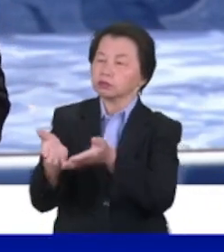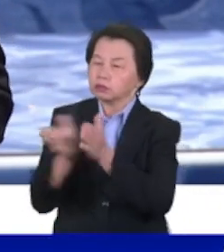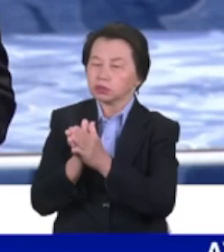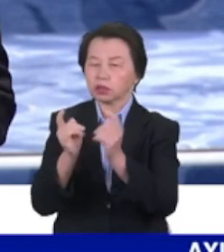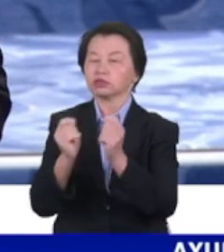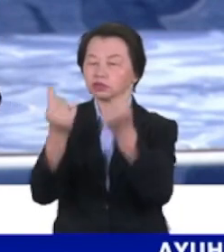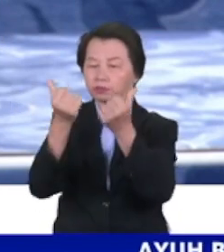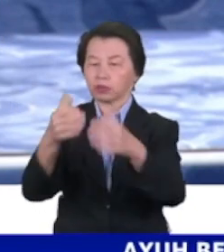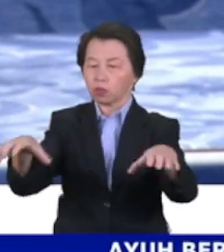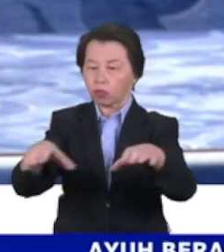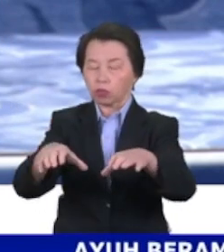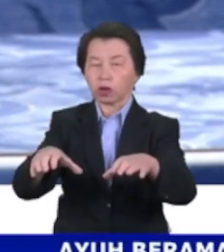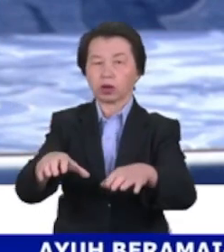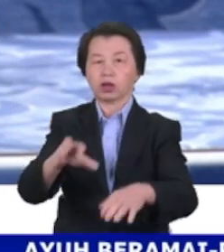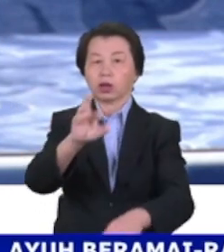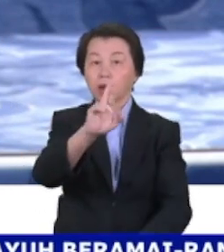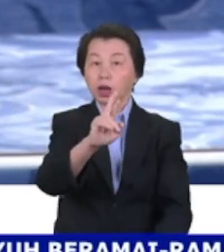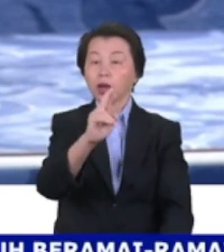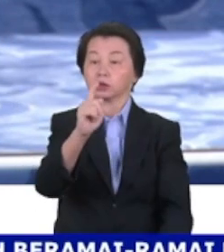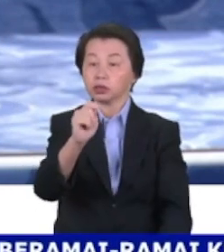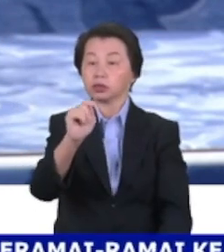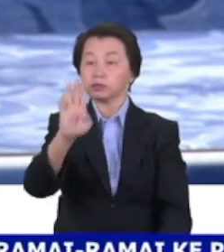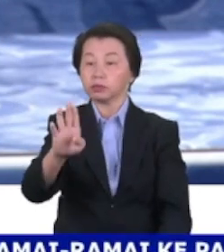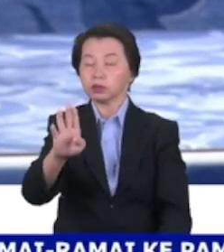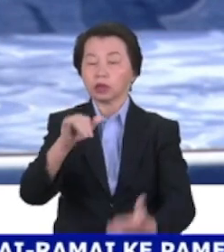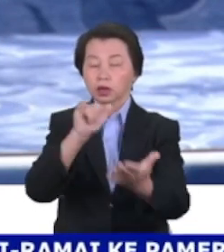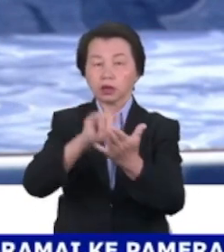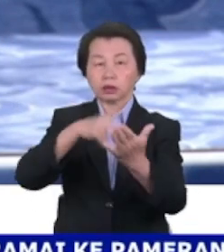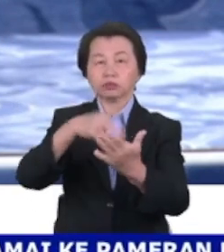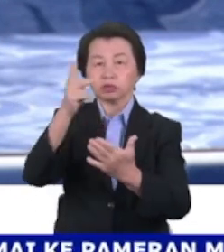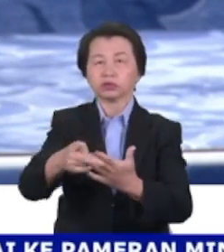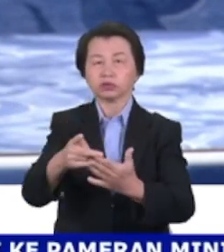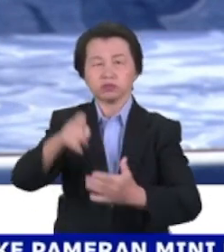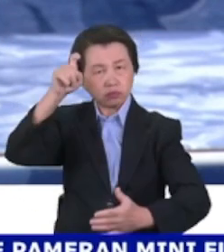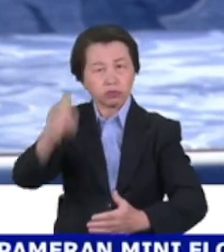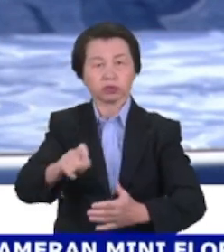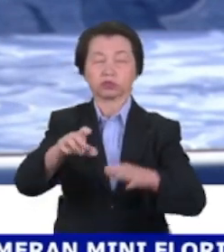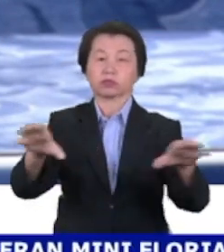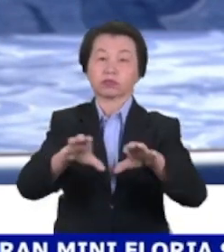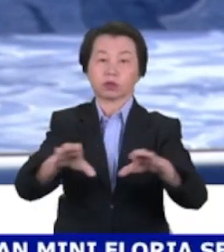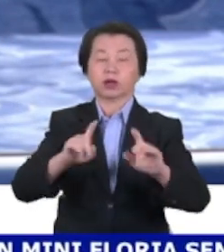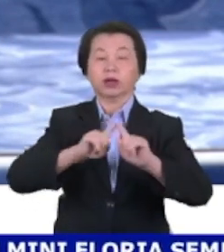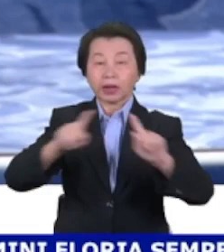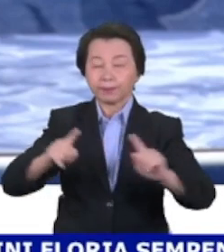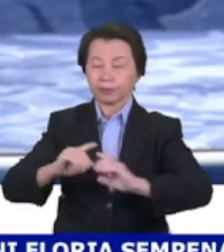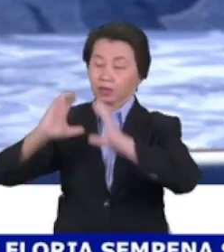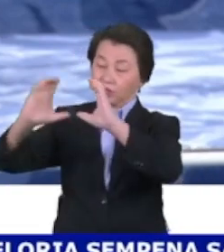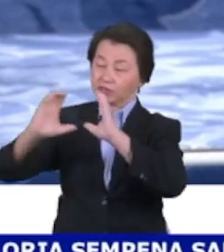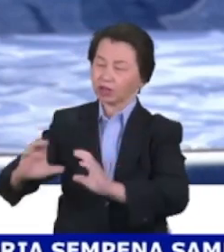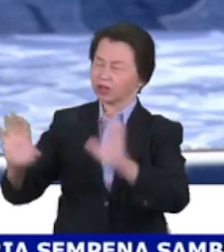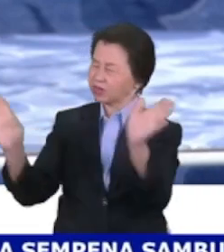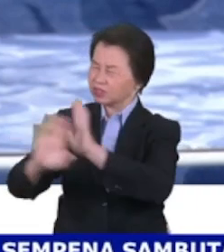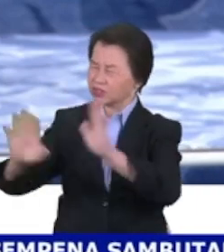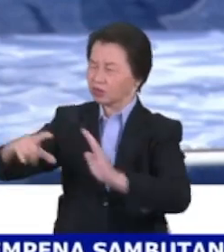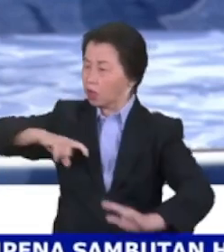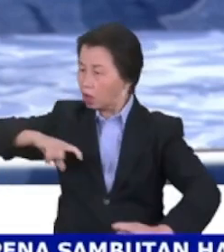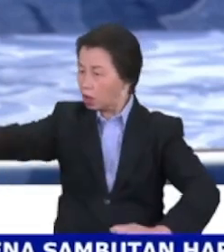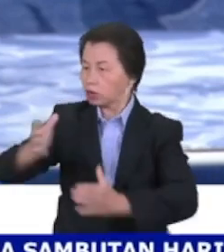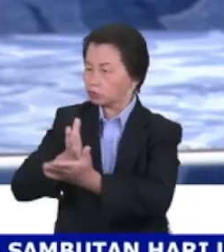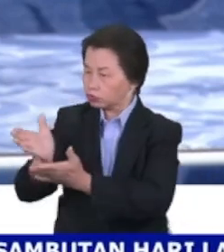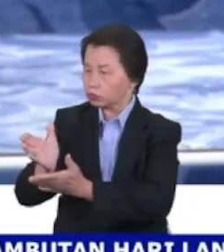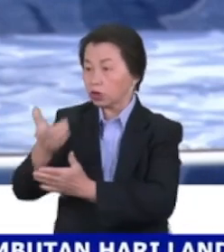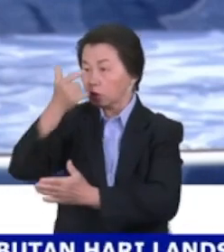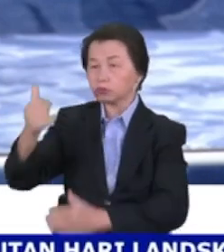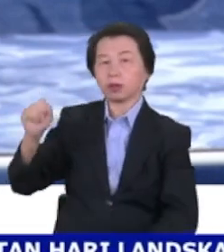segerakan projek jabatan banjir itu projek mendesak. Tetapi kaedahnya jangan rundingan terus kerana